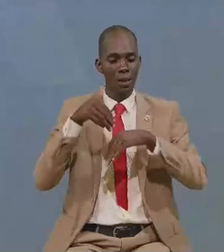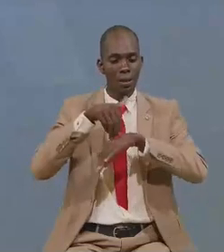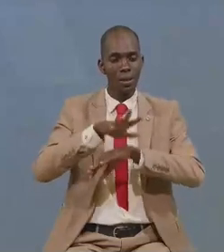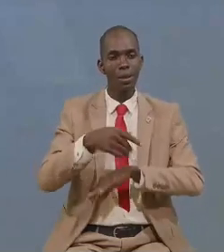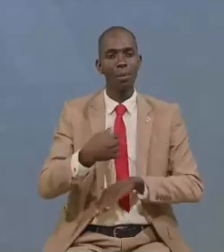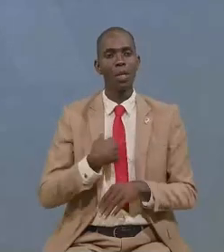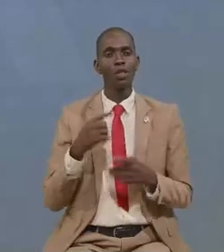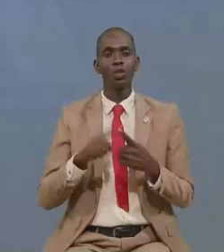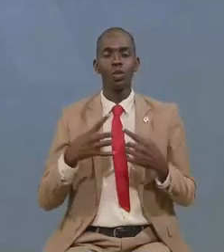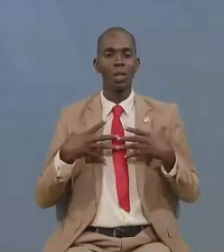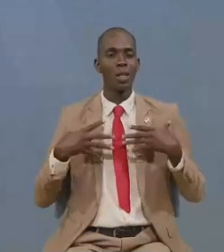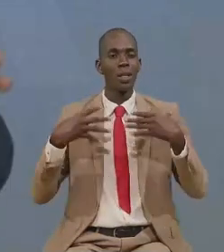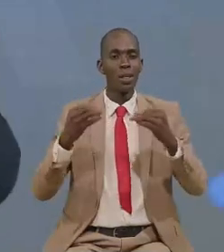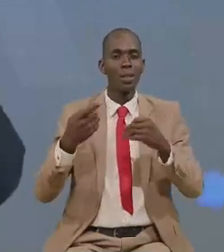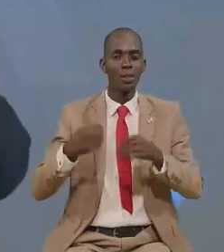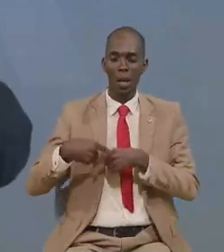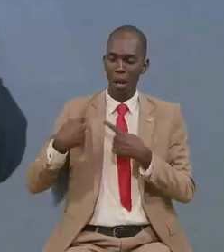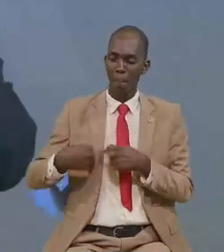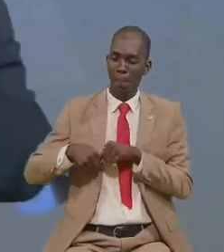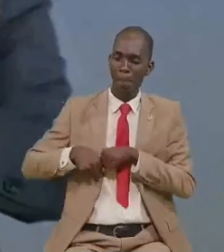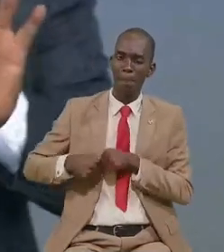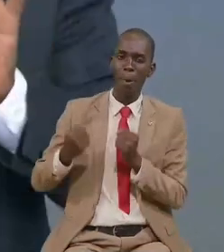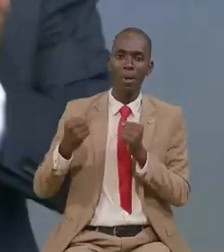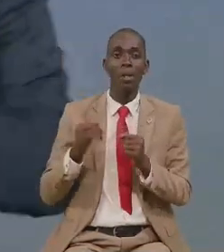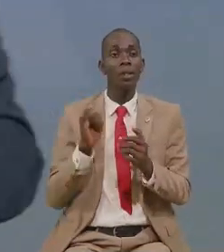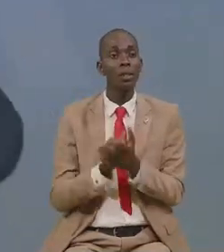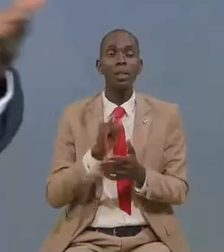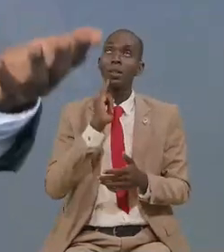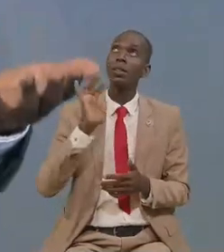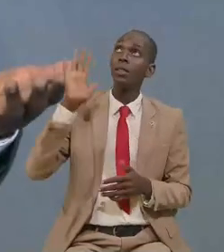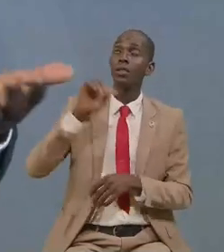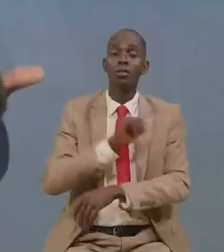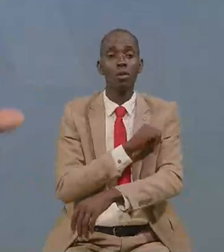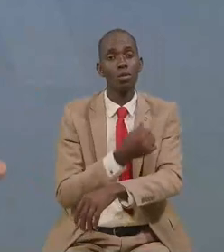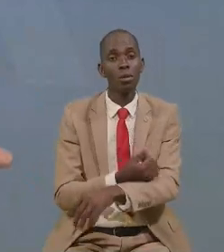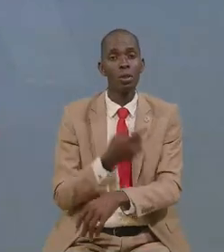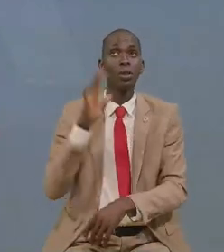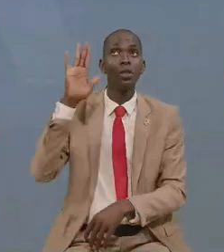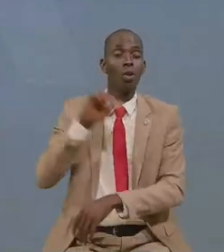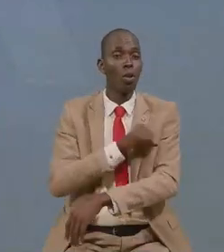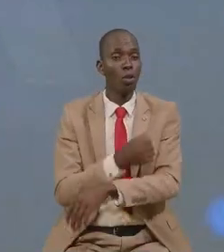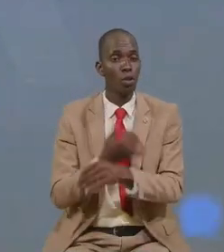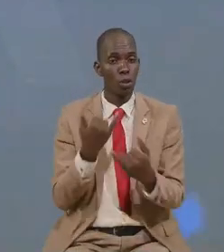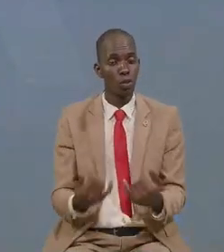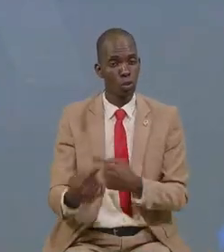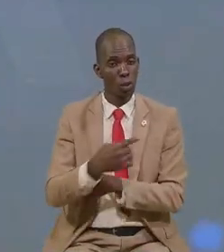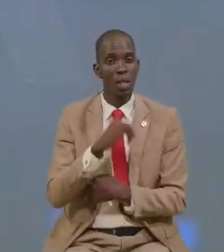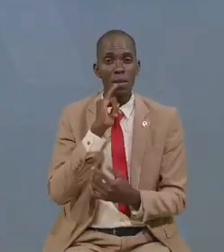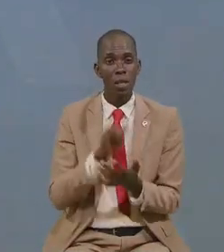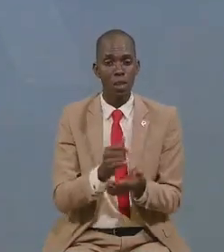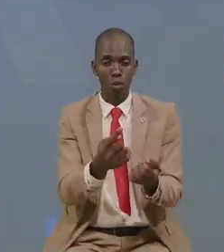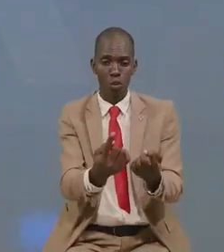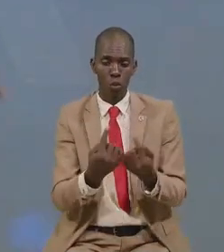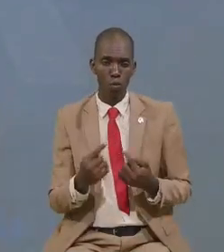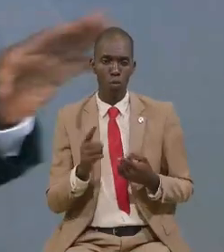Il m'a envoyé guérir ceux qui ont le cœur brisé. Ça, c'est l'autorité. L'autorité aujourd'hui, quand tu viens au Seigneur, avec ton